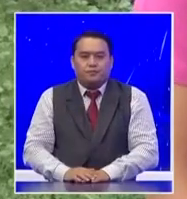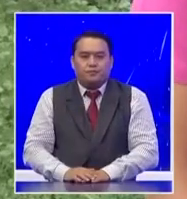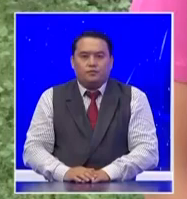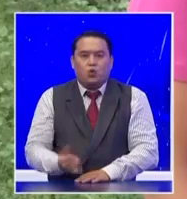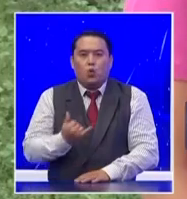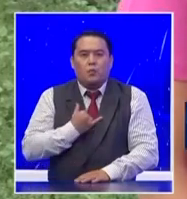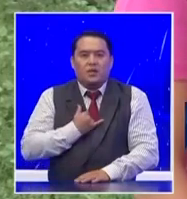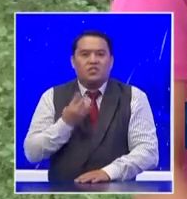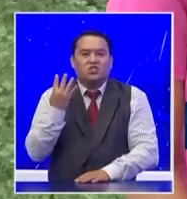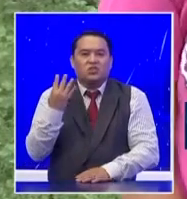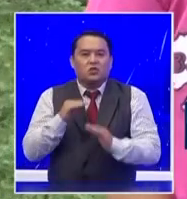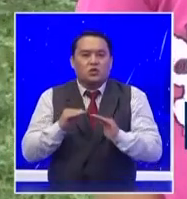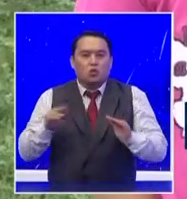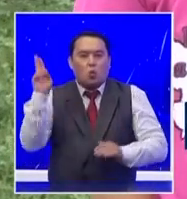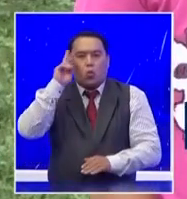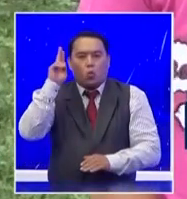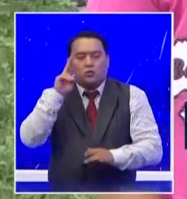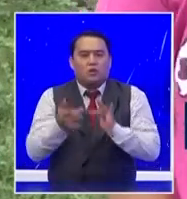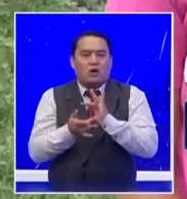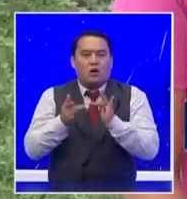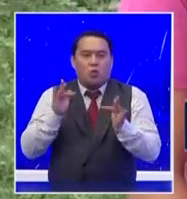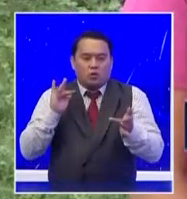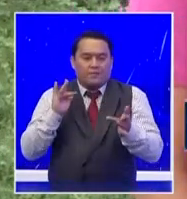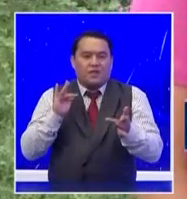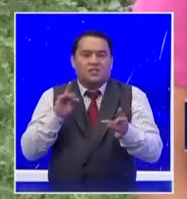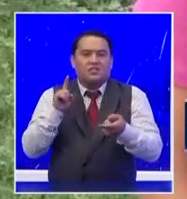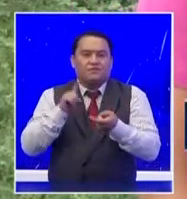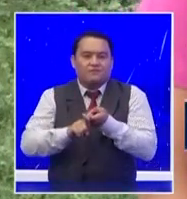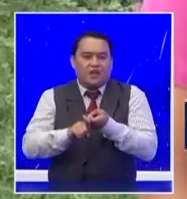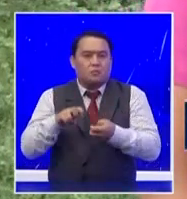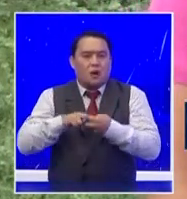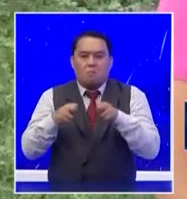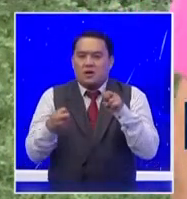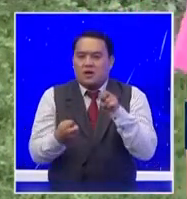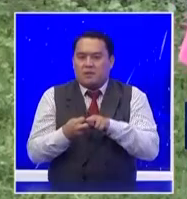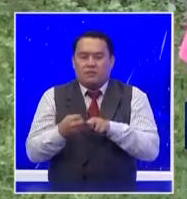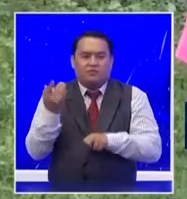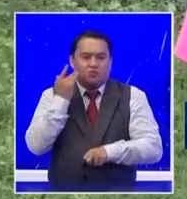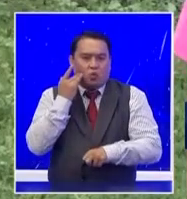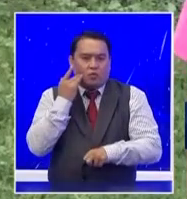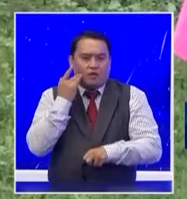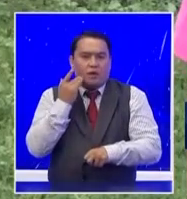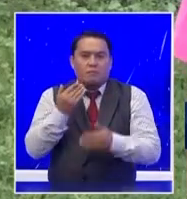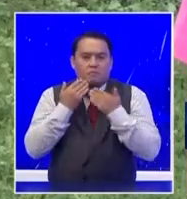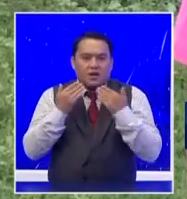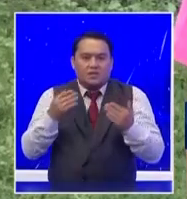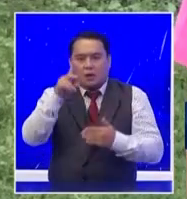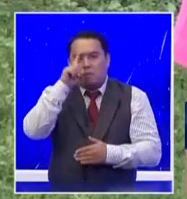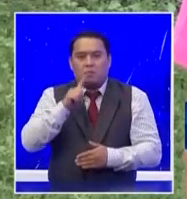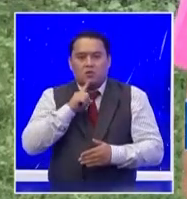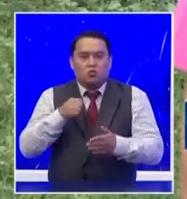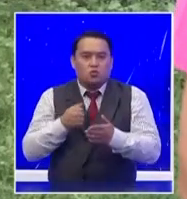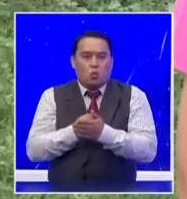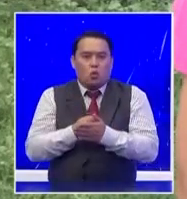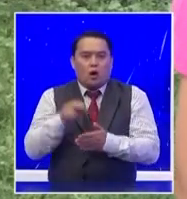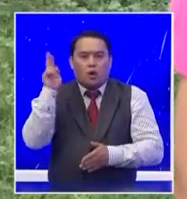У меня 4 детей. Все учатся онлайн. Проблема со связью в селе давно, но она не была такой насущной. Последние месяцы до каникул еще